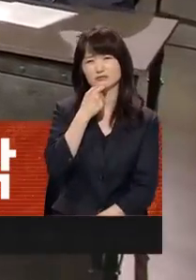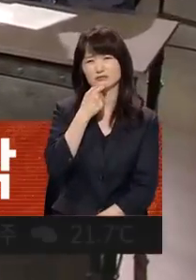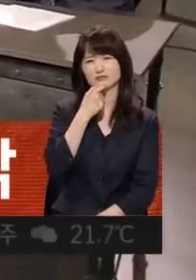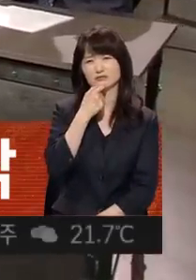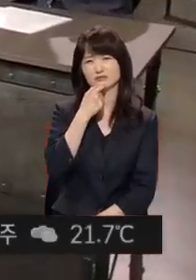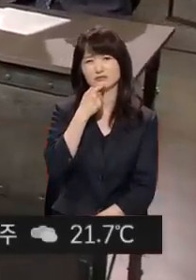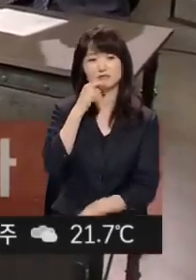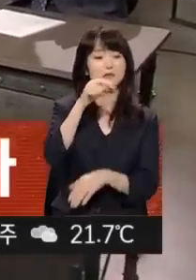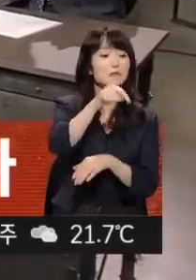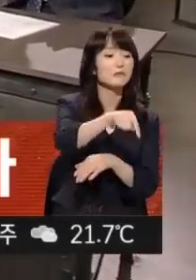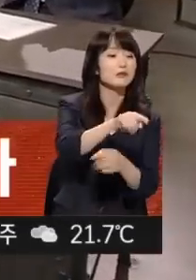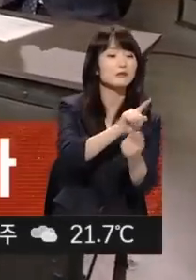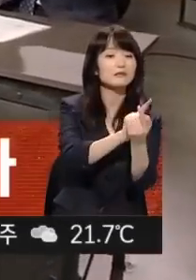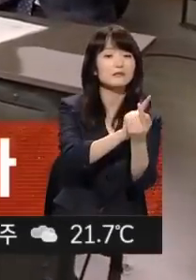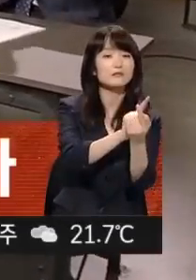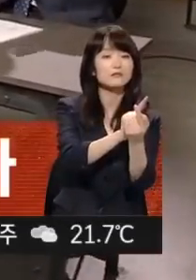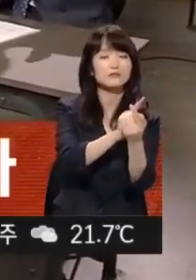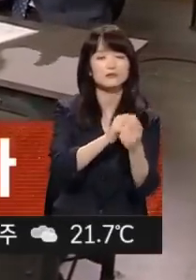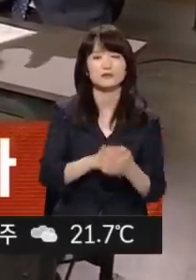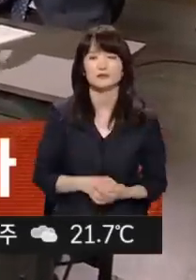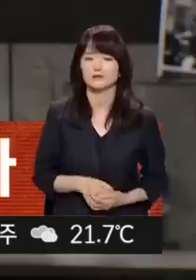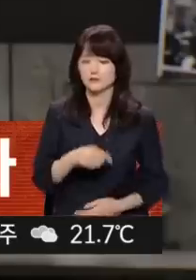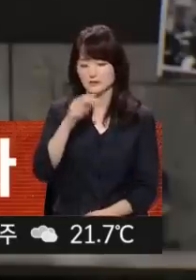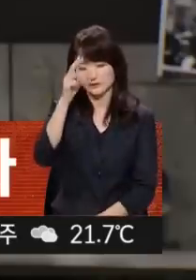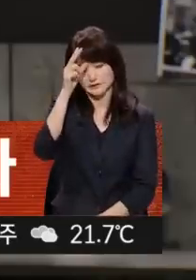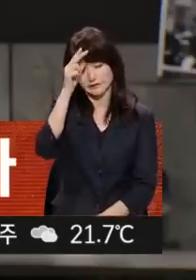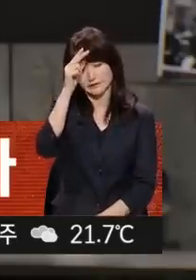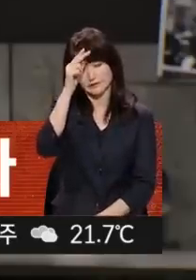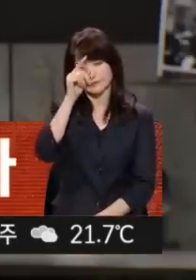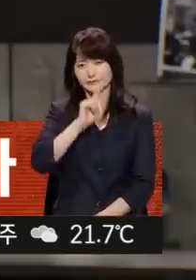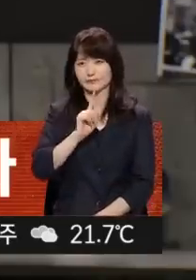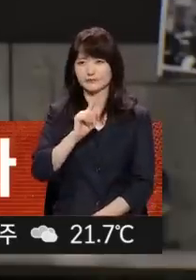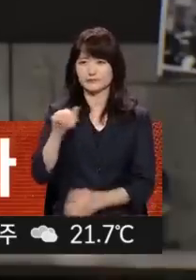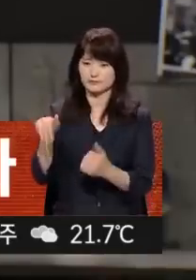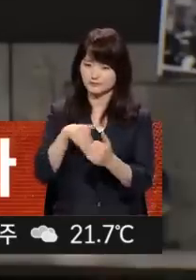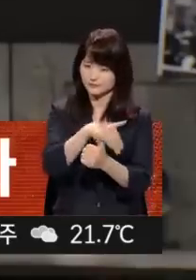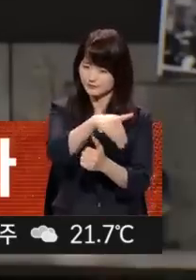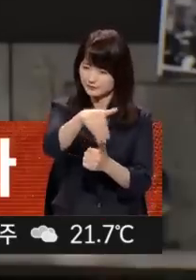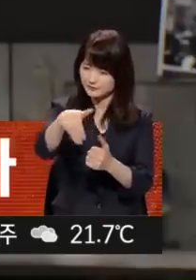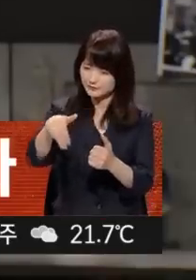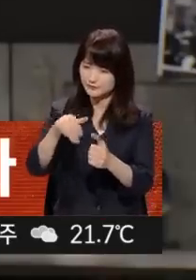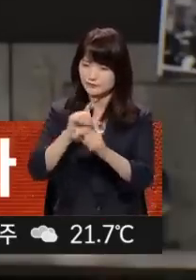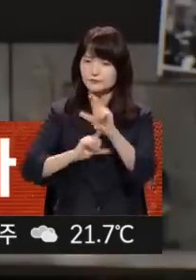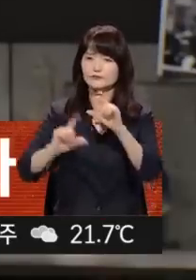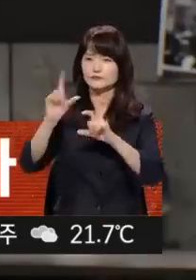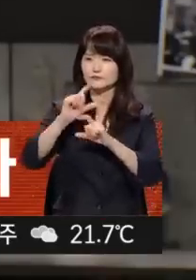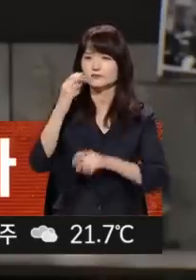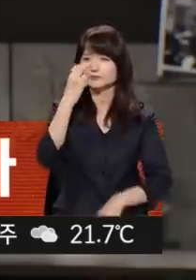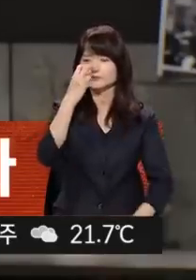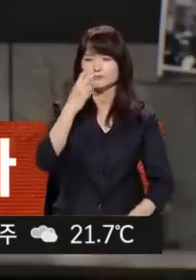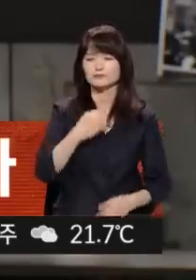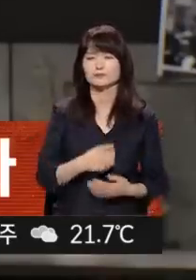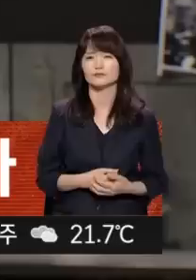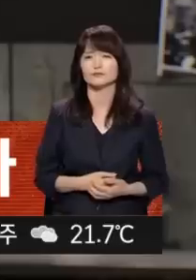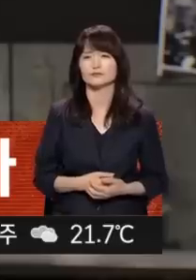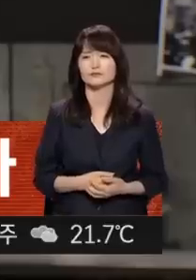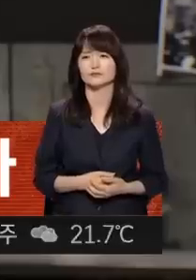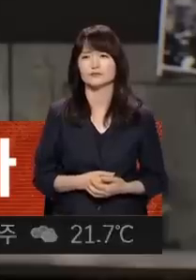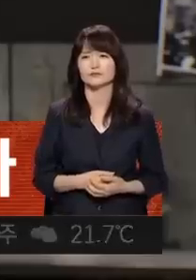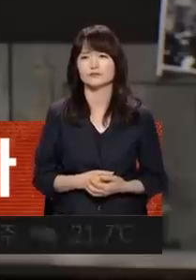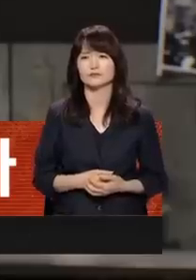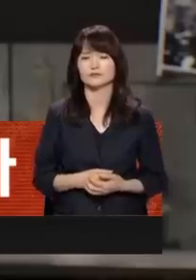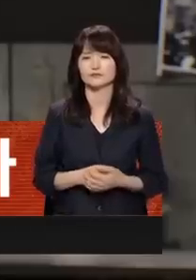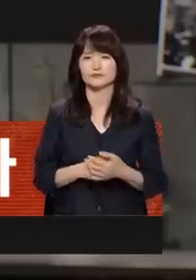겁니다 밖에서 자꾸 만나자고 하고 그래서 경찰도 이제 주변 상황을 또 추가 수사를 했을 거 아니에요 결정적으로이